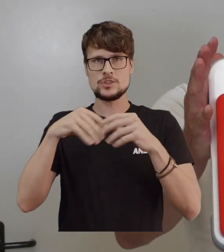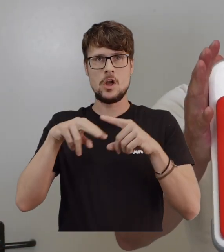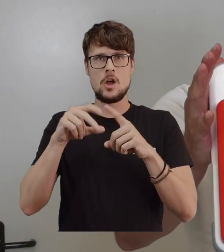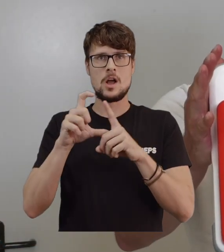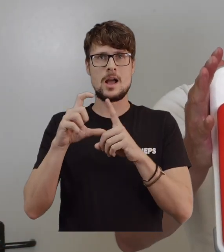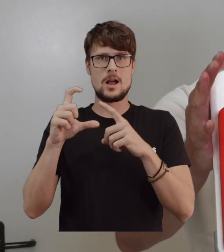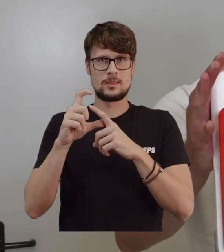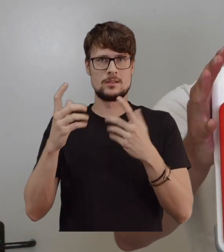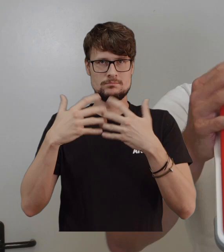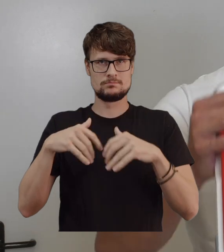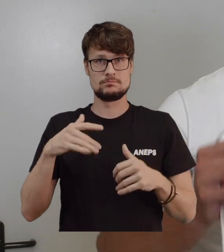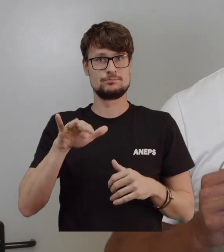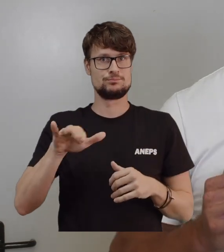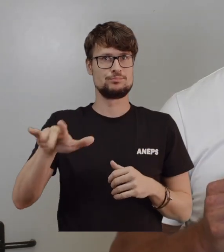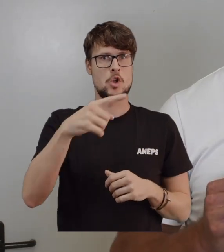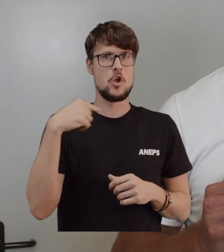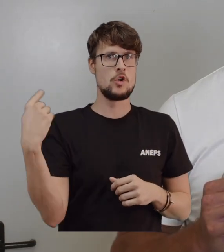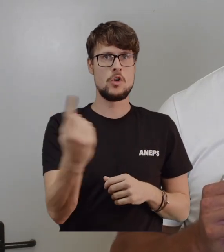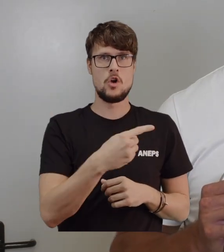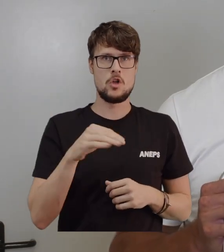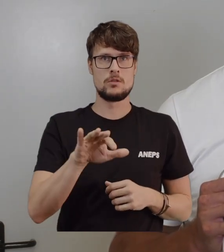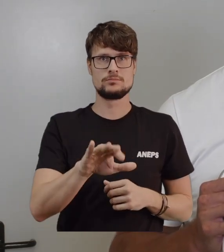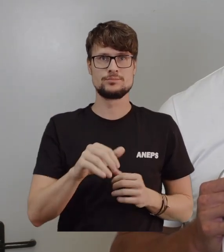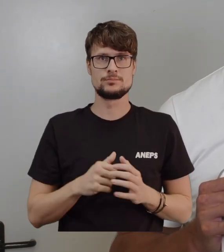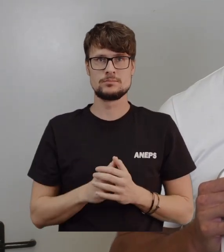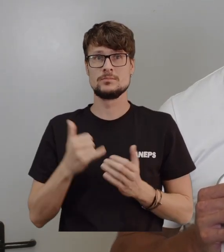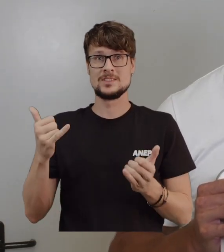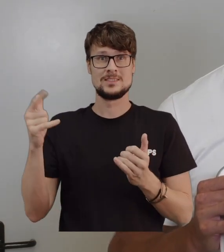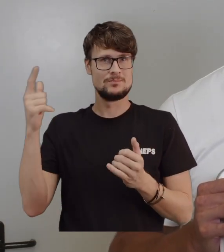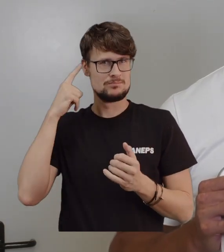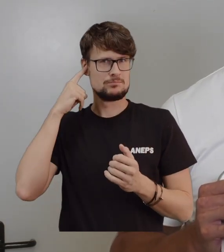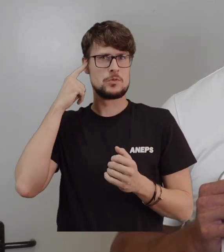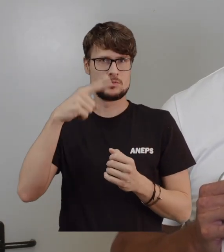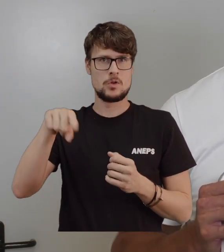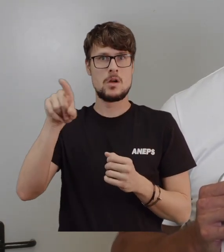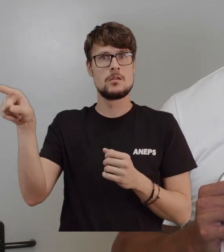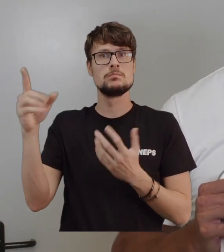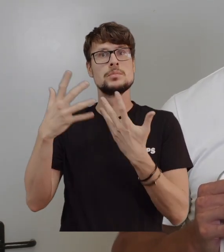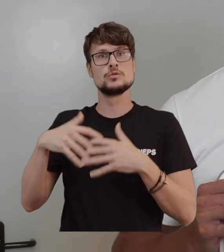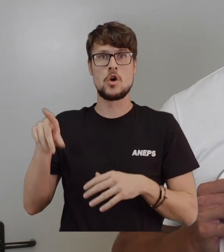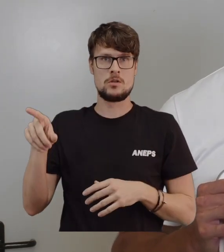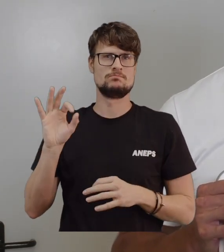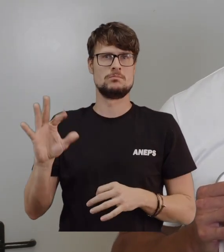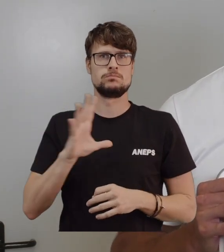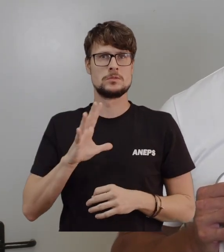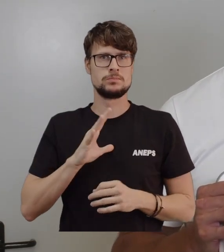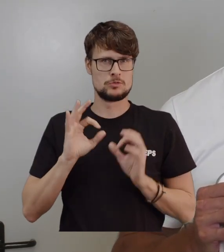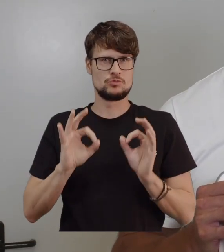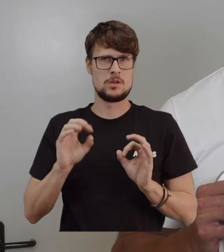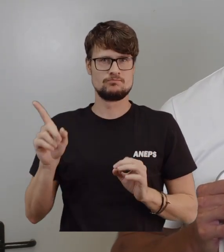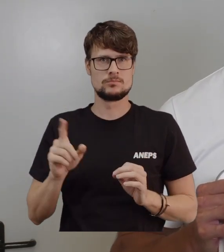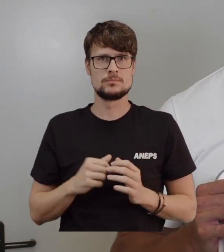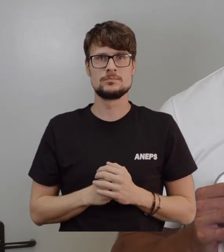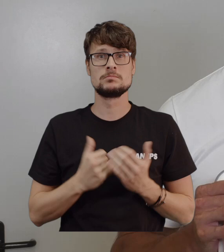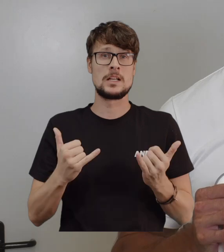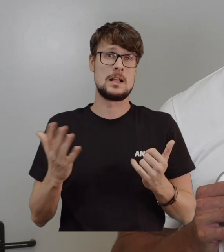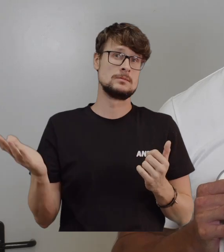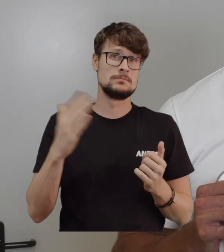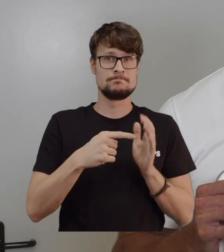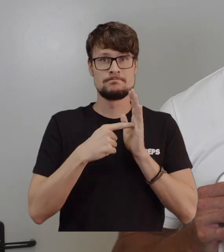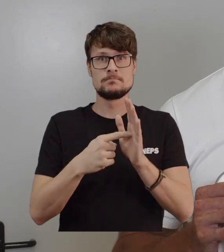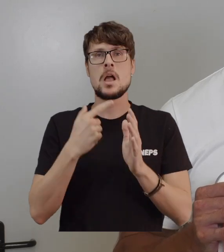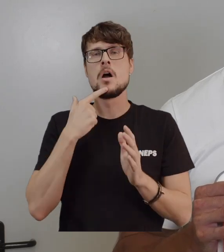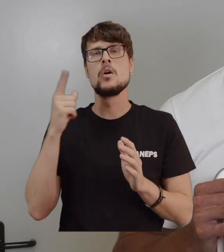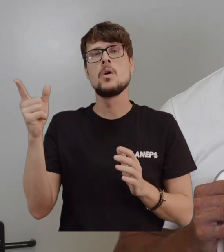Toto AED je niekde vo vašej blízkosti. Určite ste počuli, že použiť AED je bezpečné. Poďme si